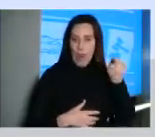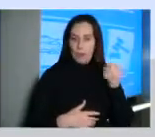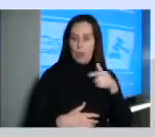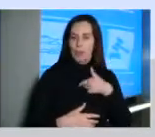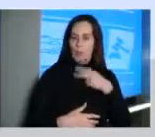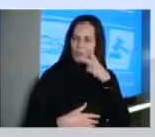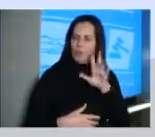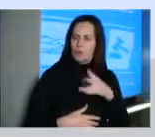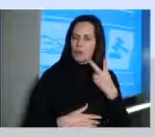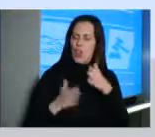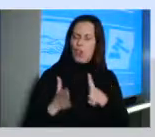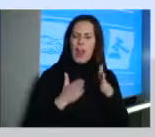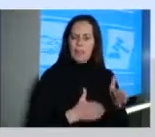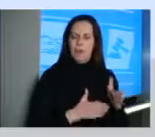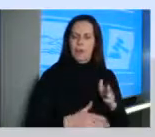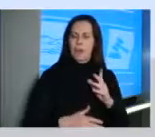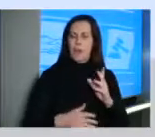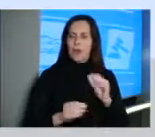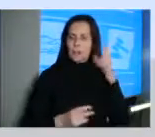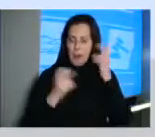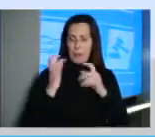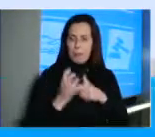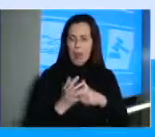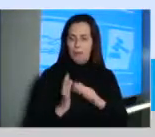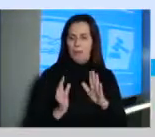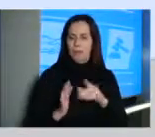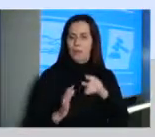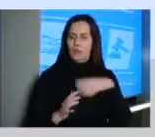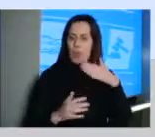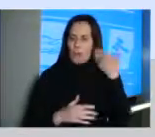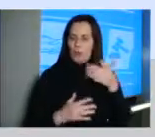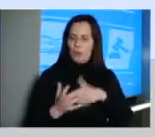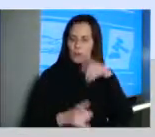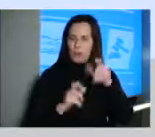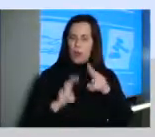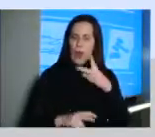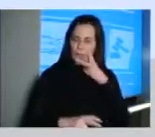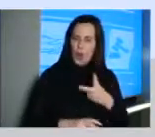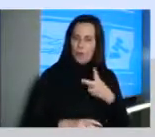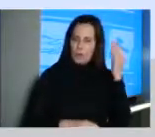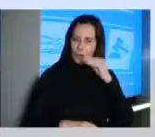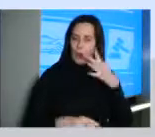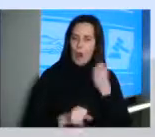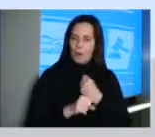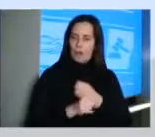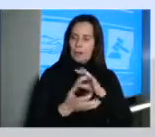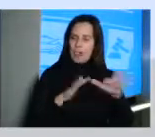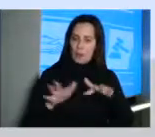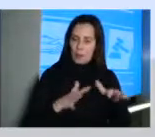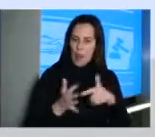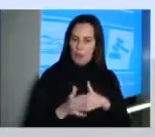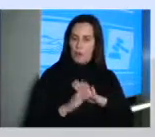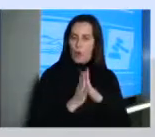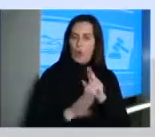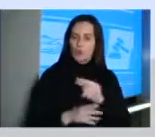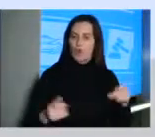אנחנו מסתכלים על זה בשני אופנים שונים. אז קודם כל, באמת מידע כמידע, שיהיה בחוץ כדי שהציבור יוכל לעיין בו וללמוד איך עובדים משרדי הממשלה, וכל